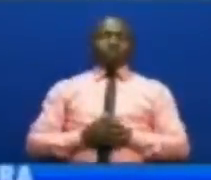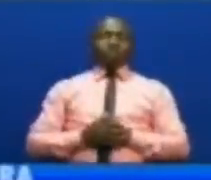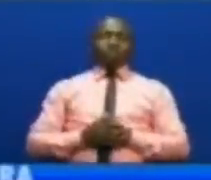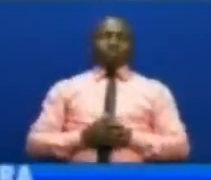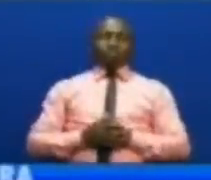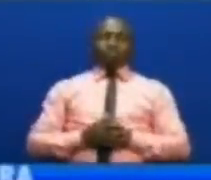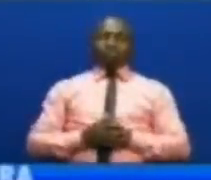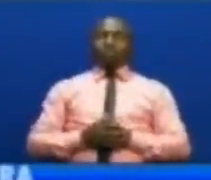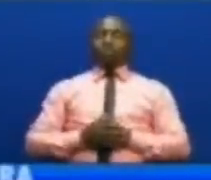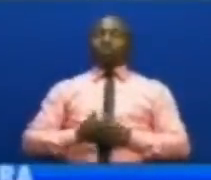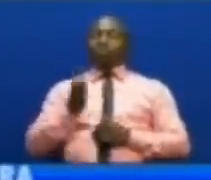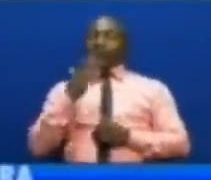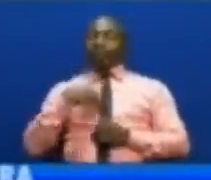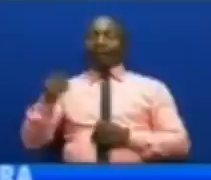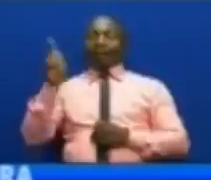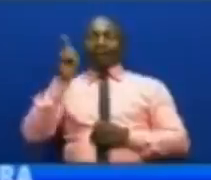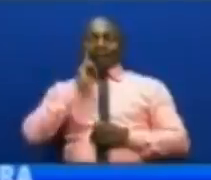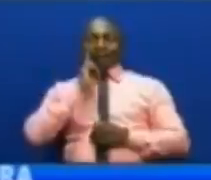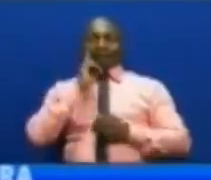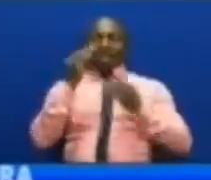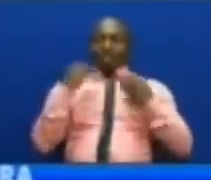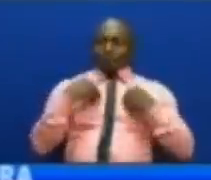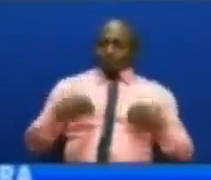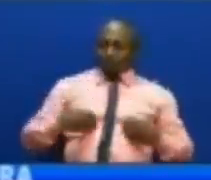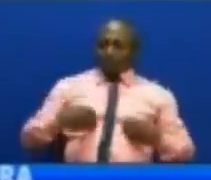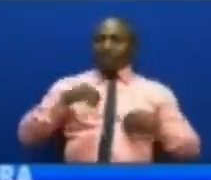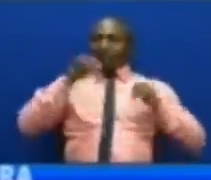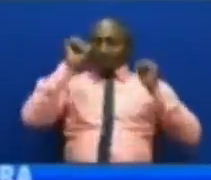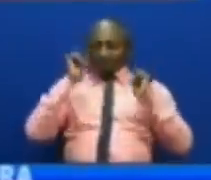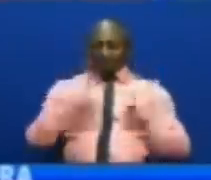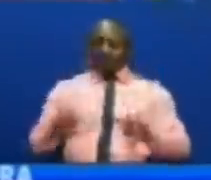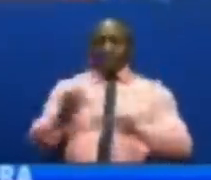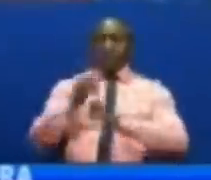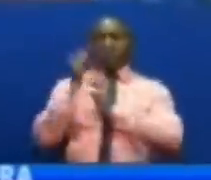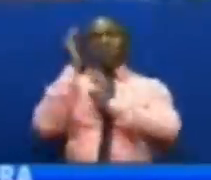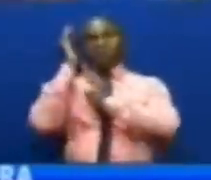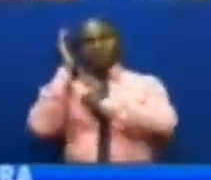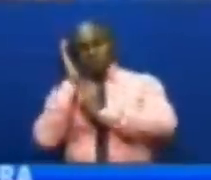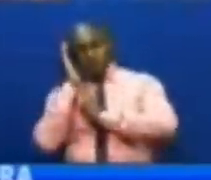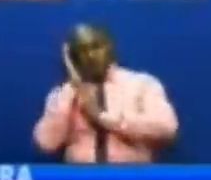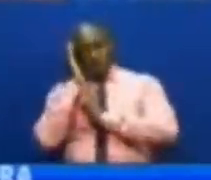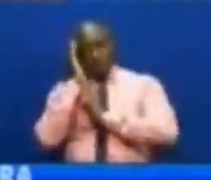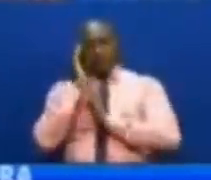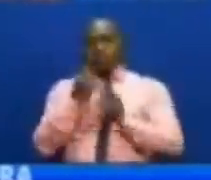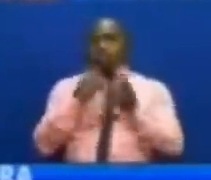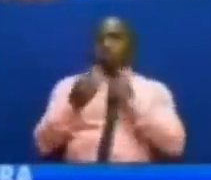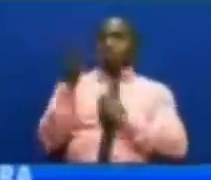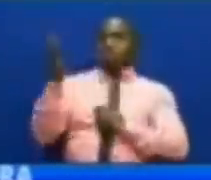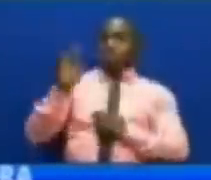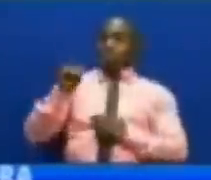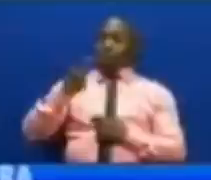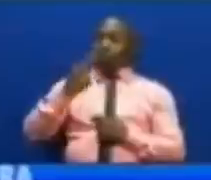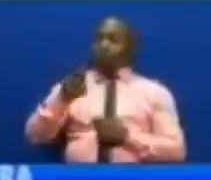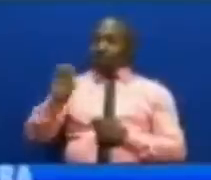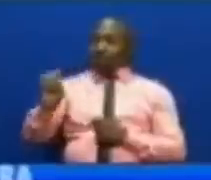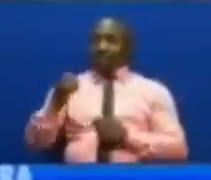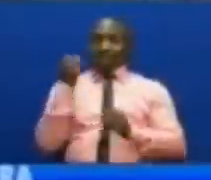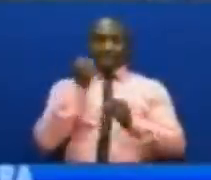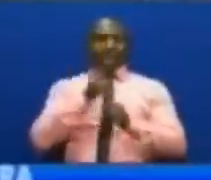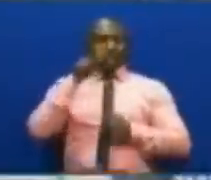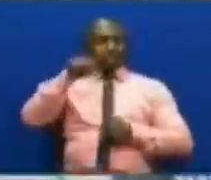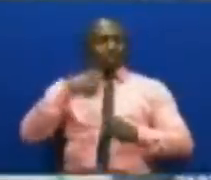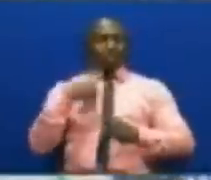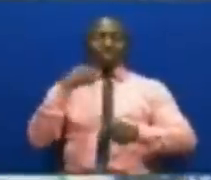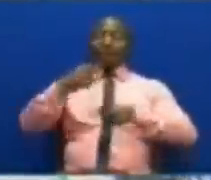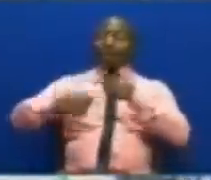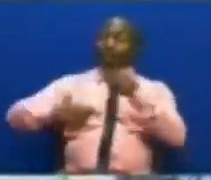kila sekondari lazima tuwe na mabweni. Tumezungumza pale Mhunze na kazi hiyo mimi naendelea kuifanya. Kwa